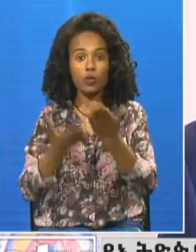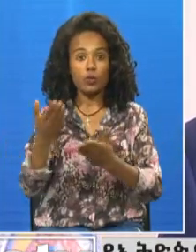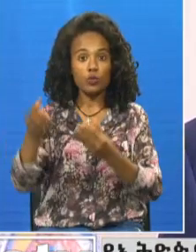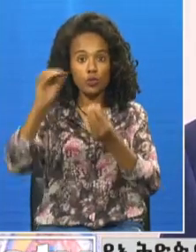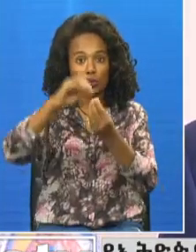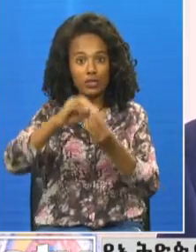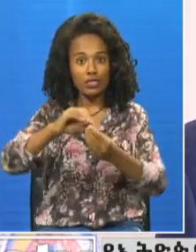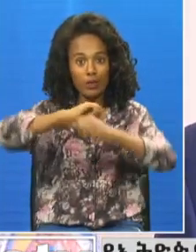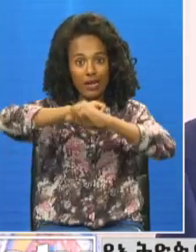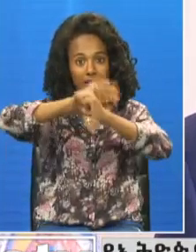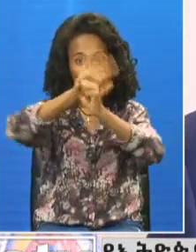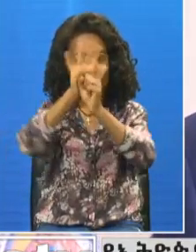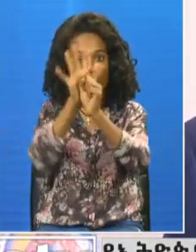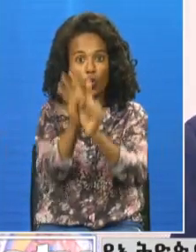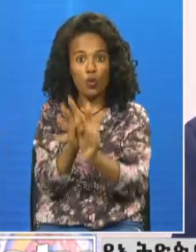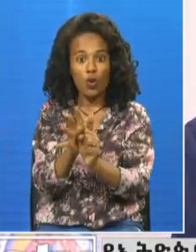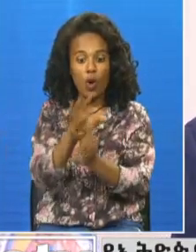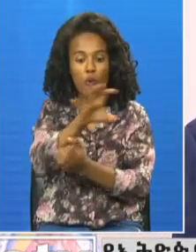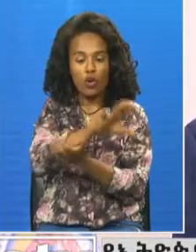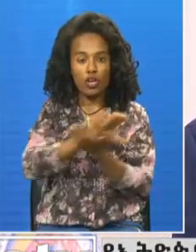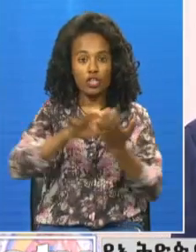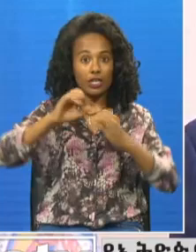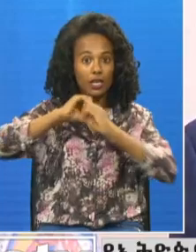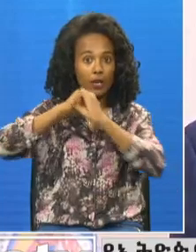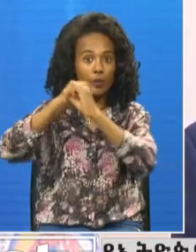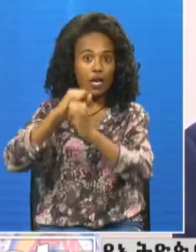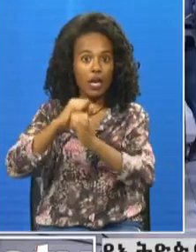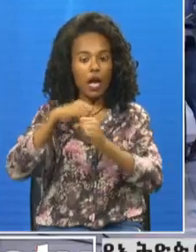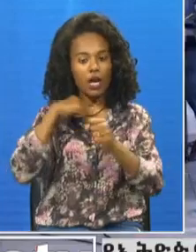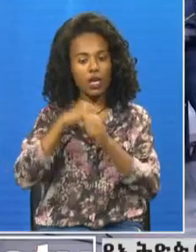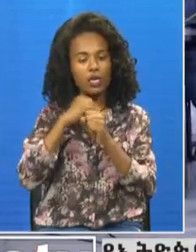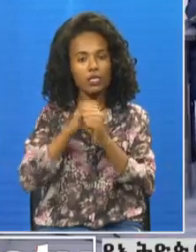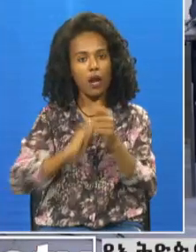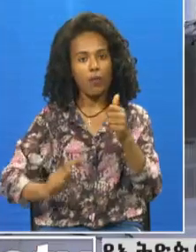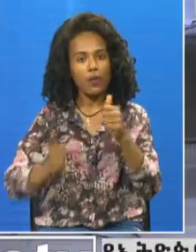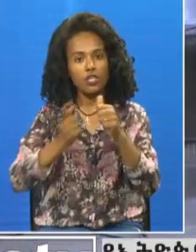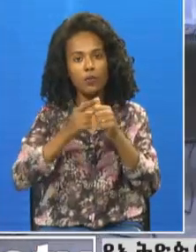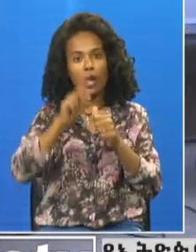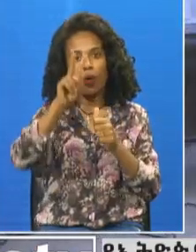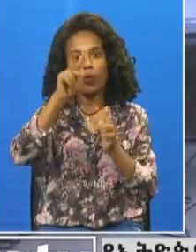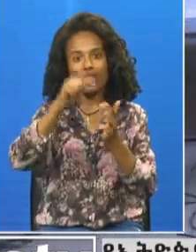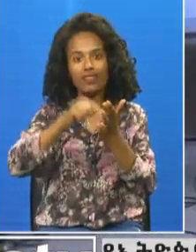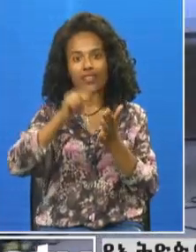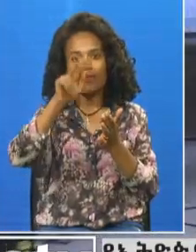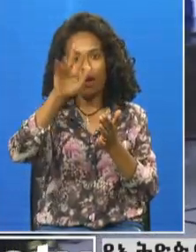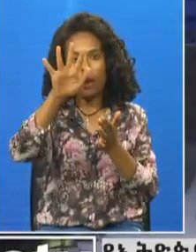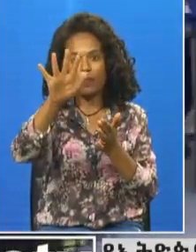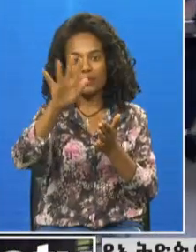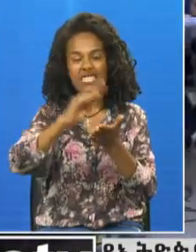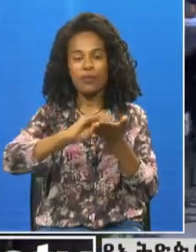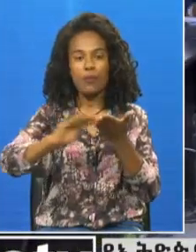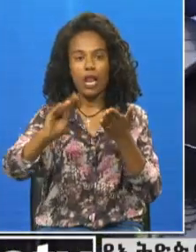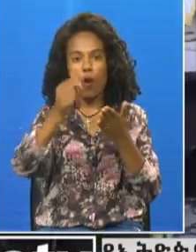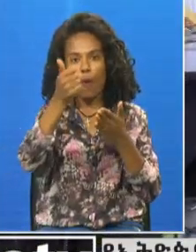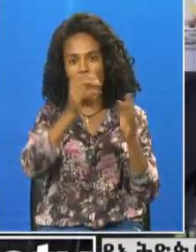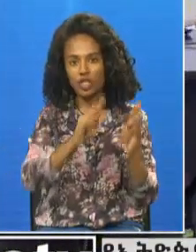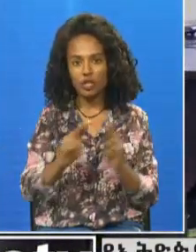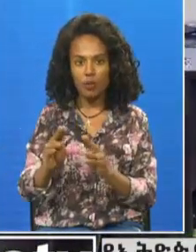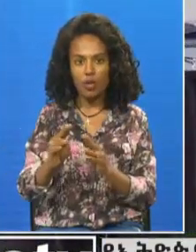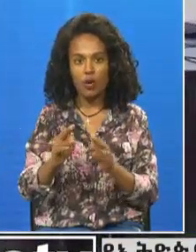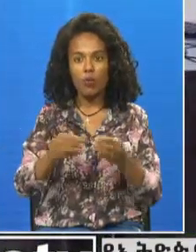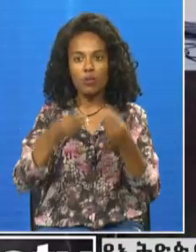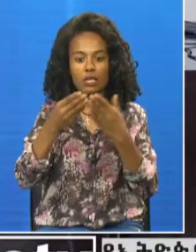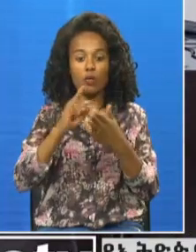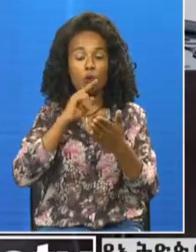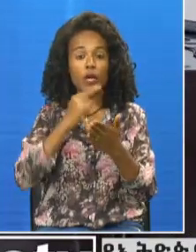በሚኖሩባቸው በአኗኗራቸው ምክንያት ለወረርሽኙ ተጋላጭ እንዳይሆኑ በማህበሩ በጎ ፈቃደኛ ወጣቶች አማካኝነት ለወረርሽኙ